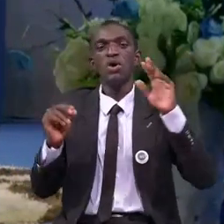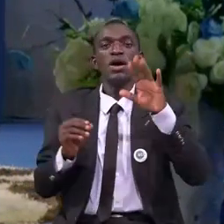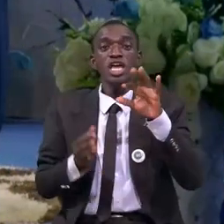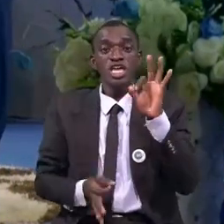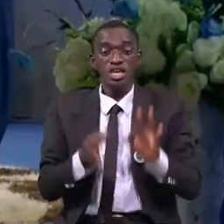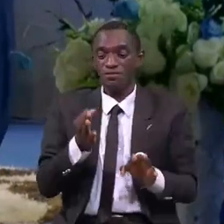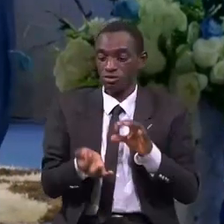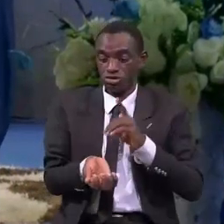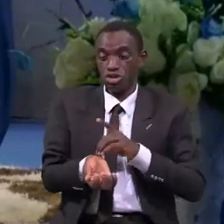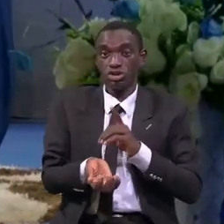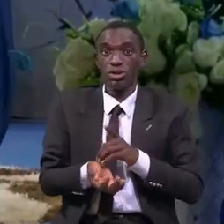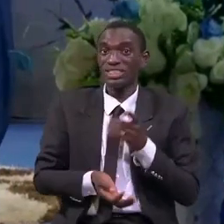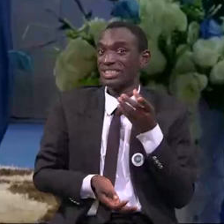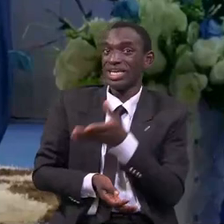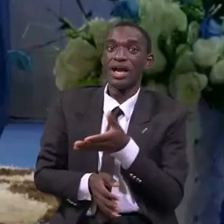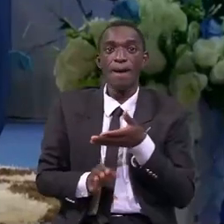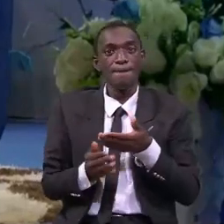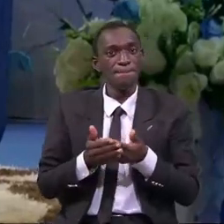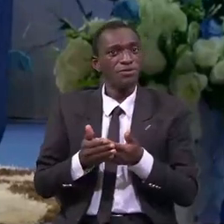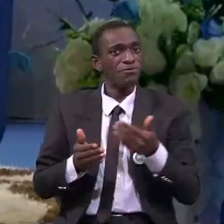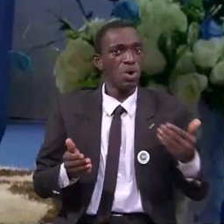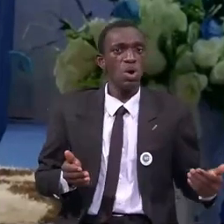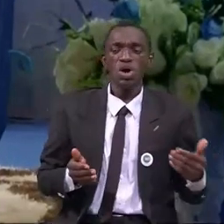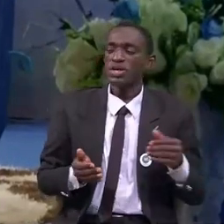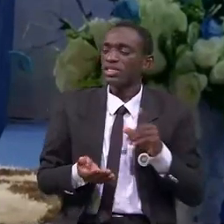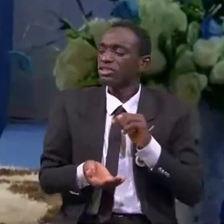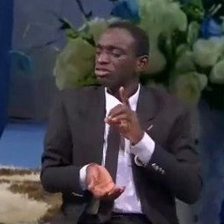là-bas si un médecin était